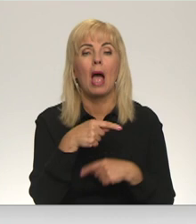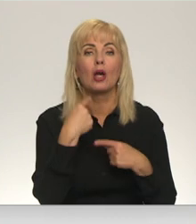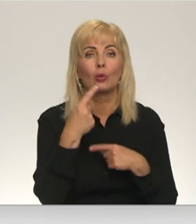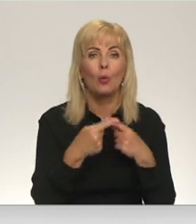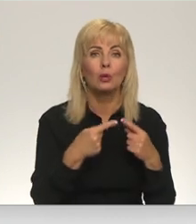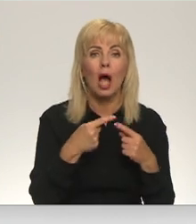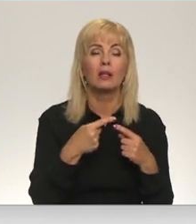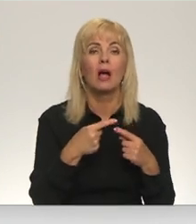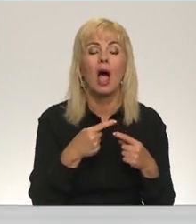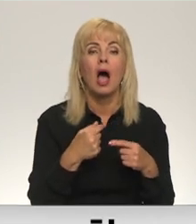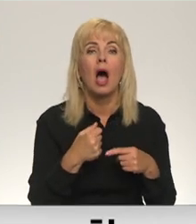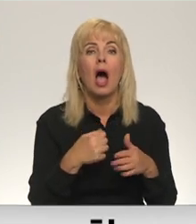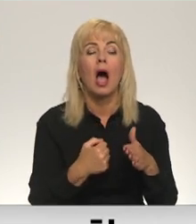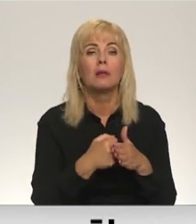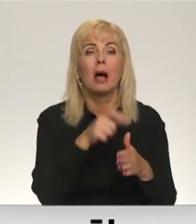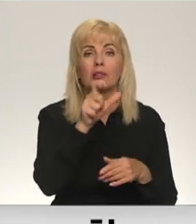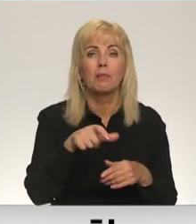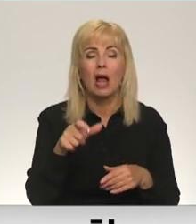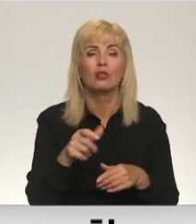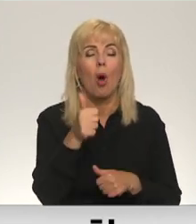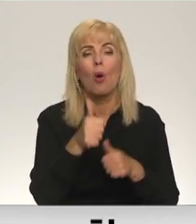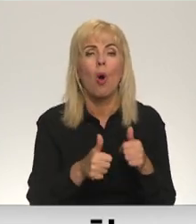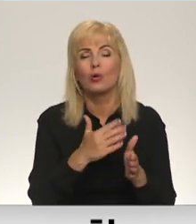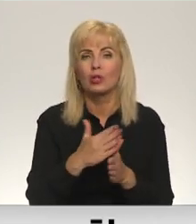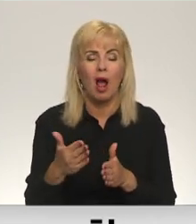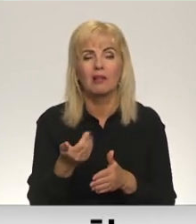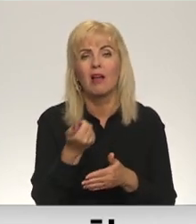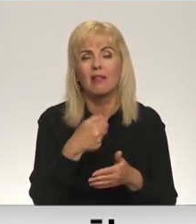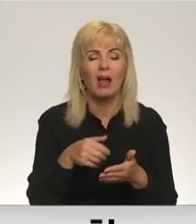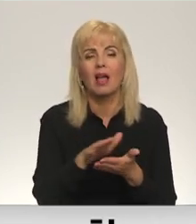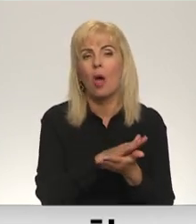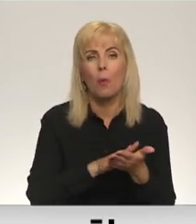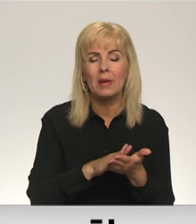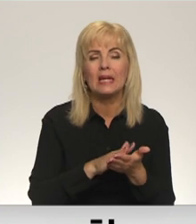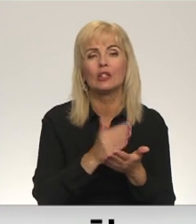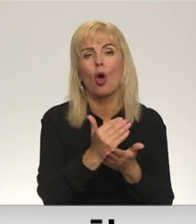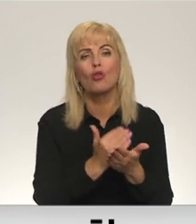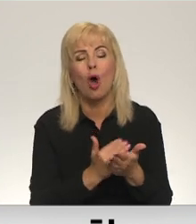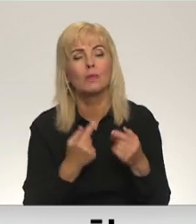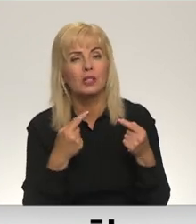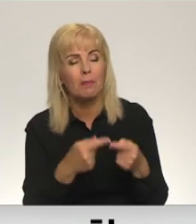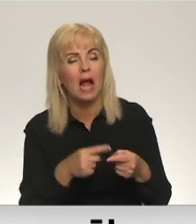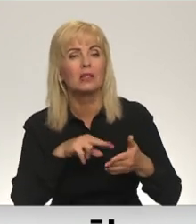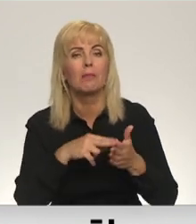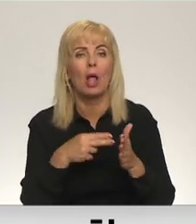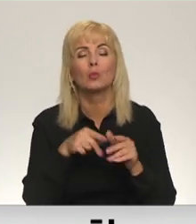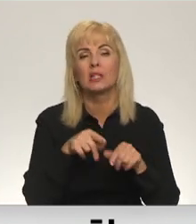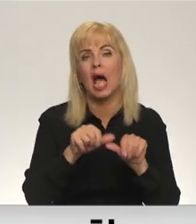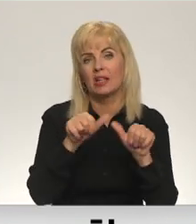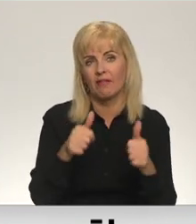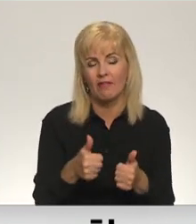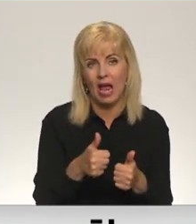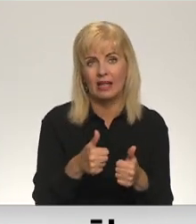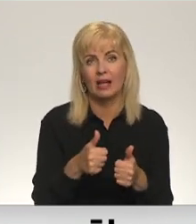atbalsts personāls tiek meklēts konkursu kārtībā. Tāds nav bijis ne normas mērķis, ne arī plāns, ka šādā veidā norma